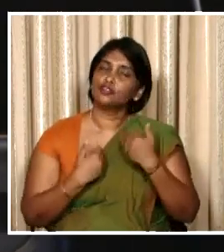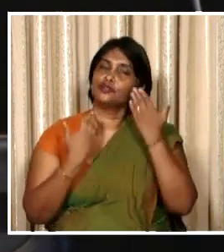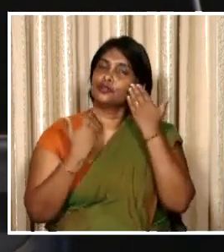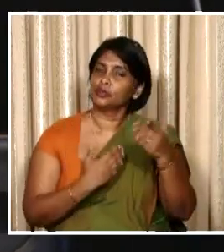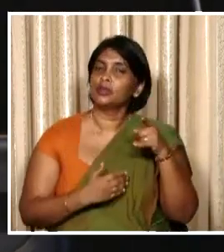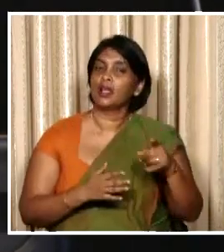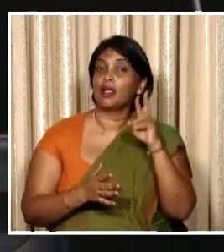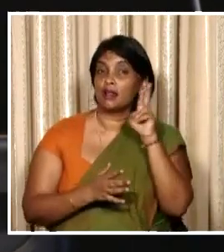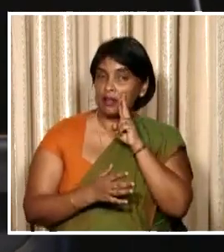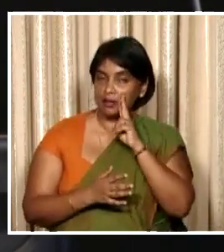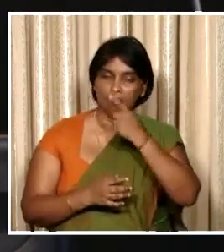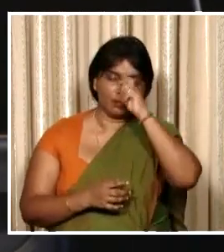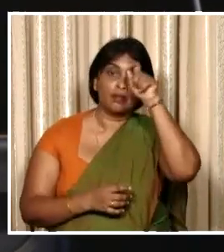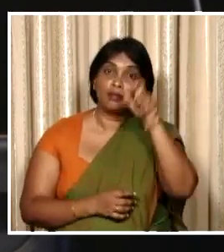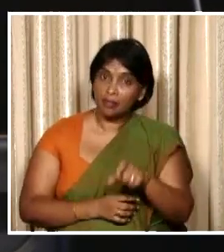පේනවා